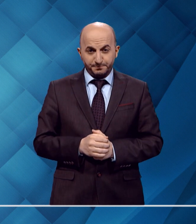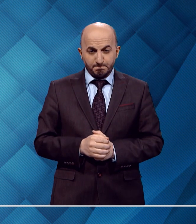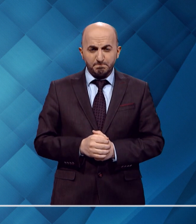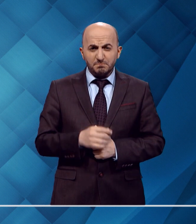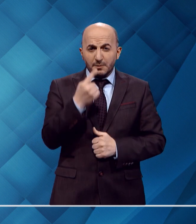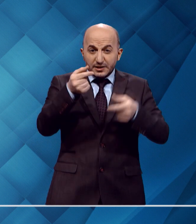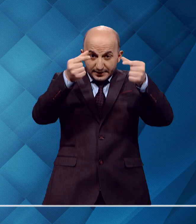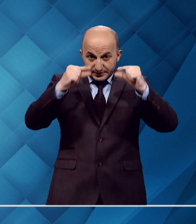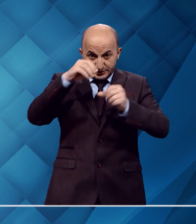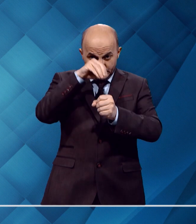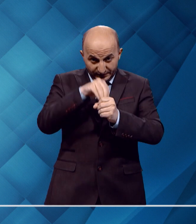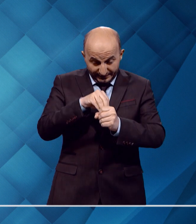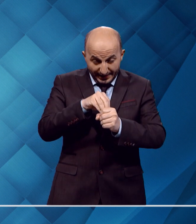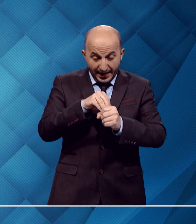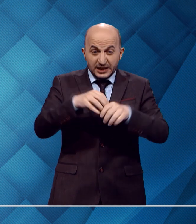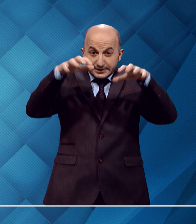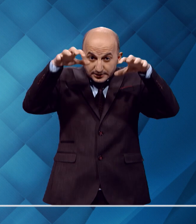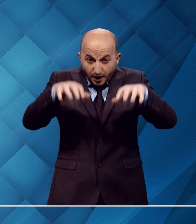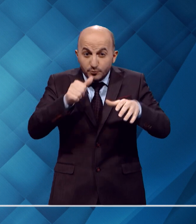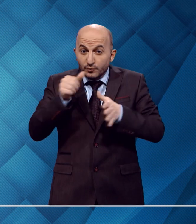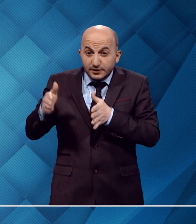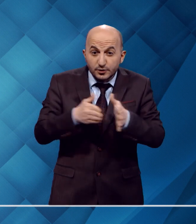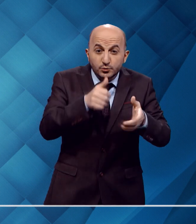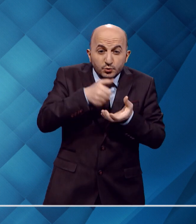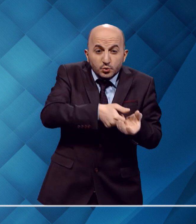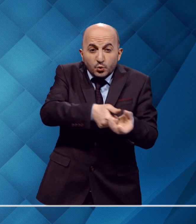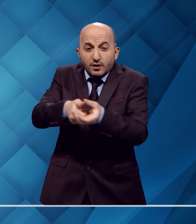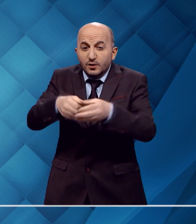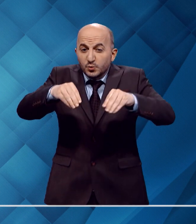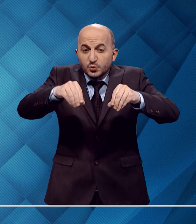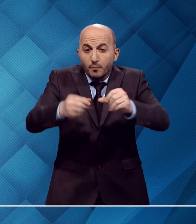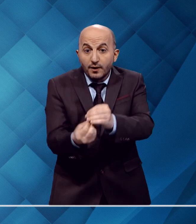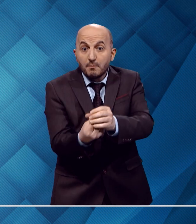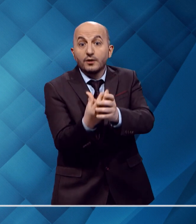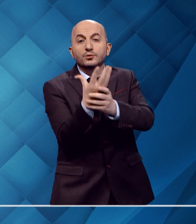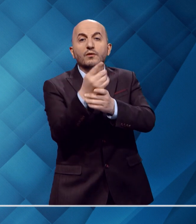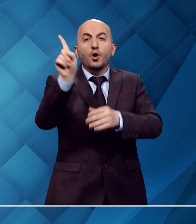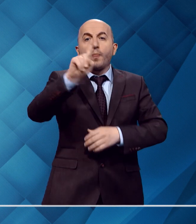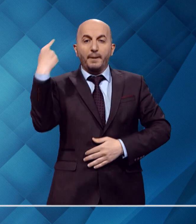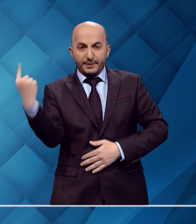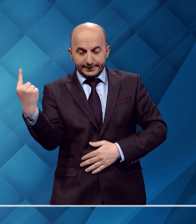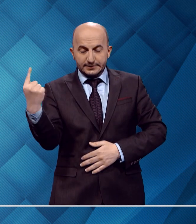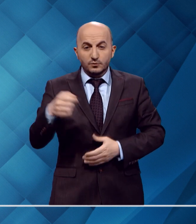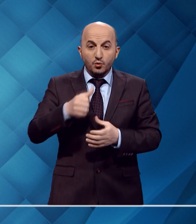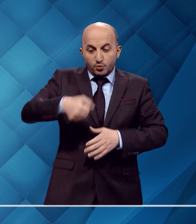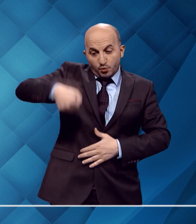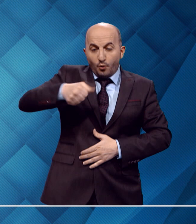belirlenmiştir. Bir hadisi şerifte yağmur ve nehir sularıyla sulanan toprak mahsullerinde onda bir,